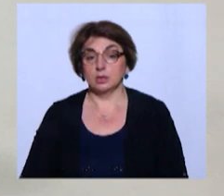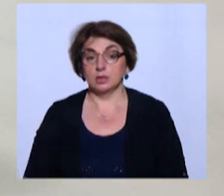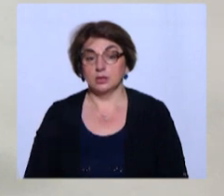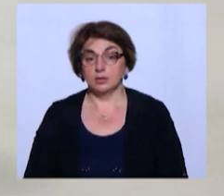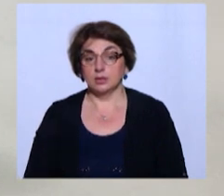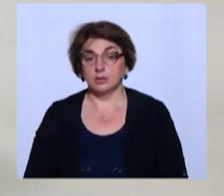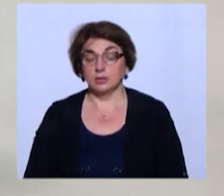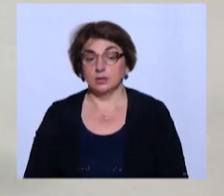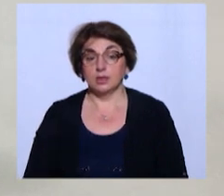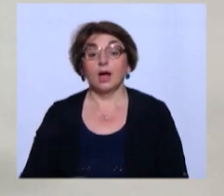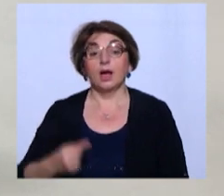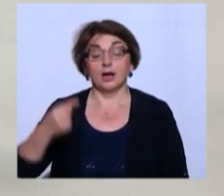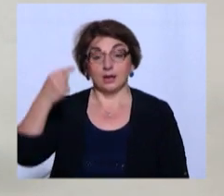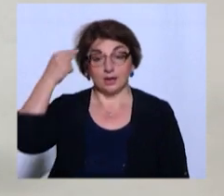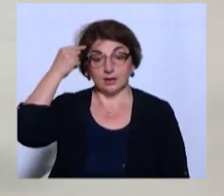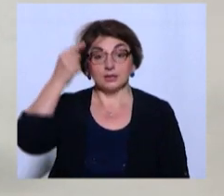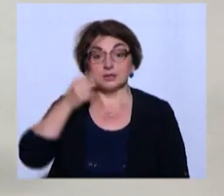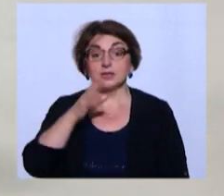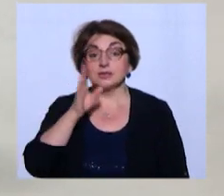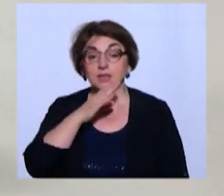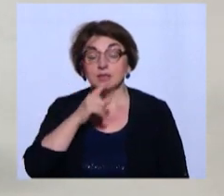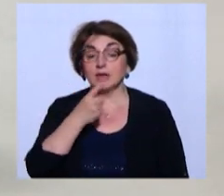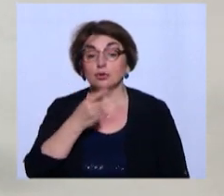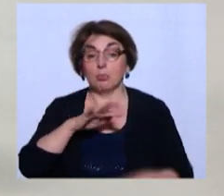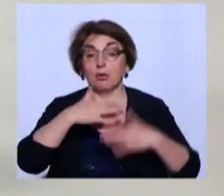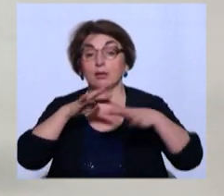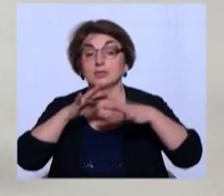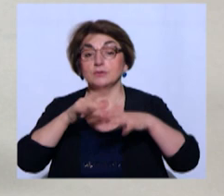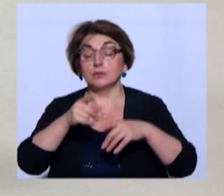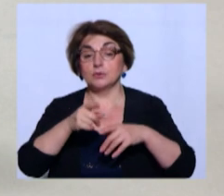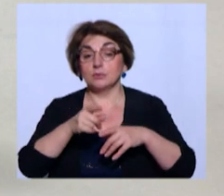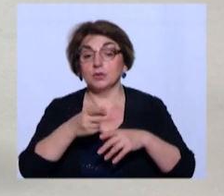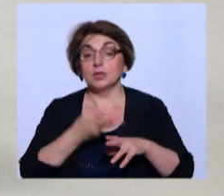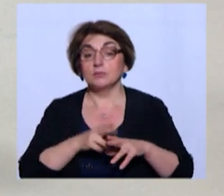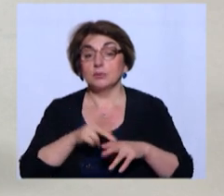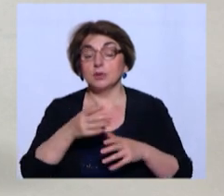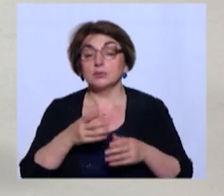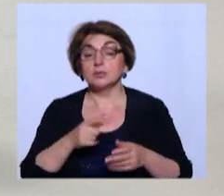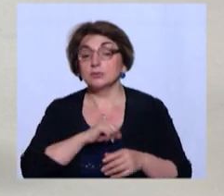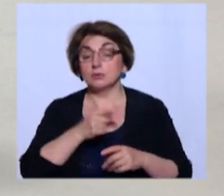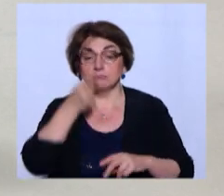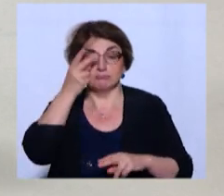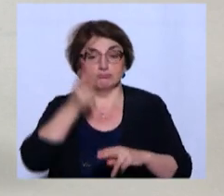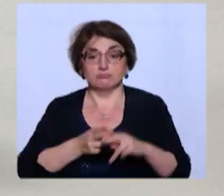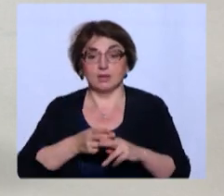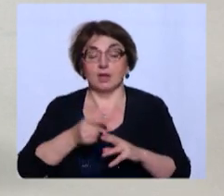ალბათ გაგახსენდათ ისიც, რომ ისინი წყალზე იმიტომ ტივტივებენ, რომ მათი სიმკრივე წყლის სიმკრივეზე